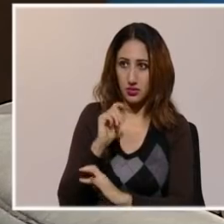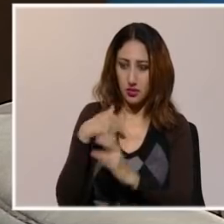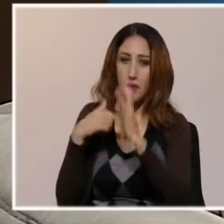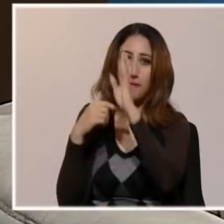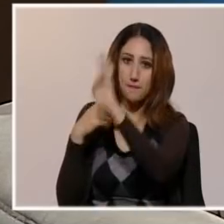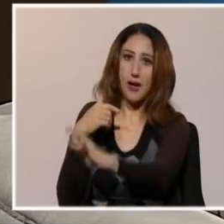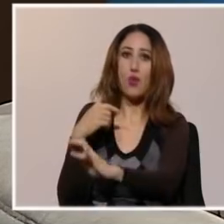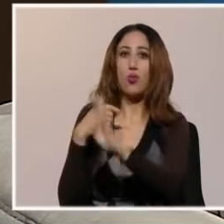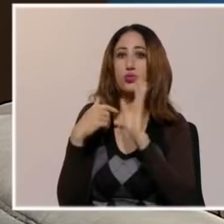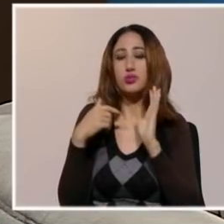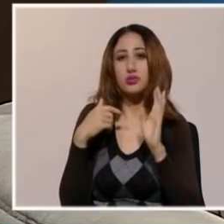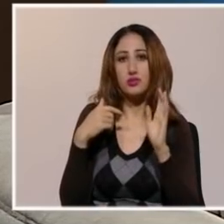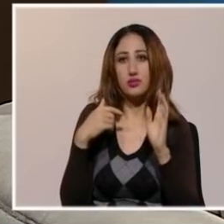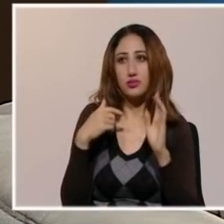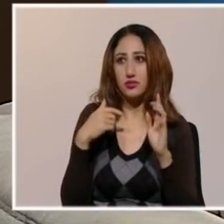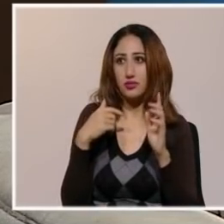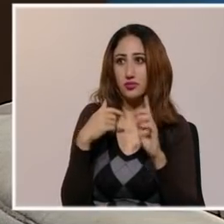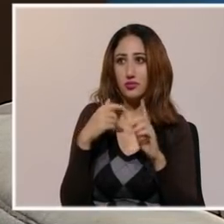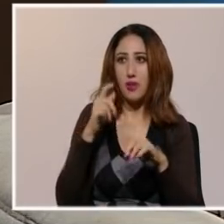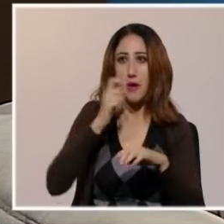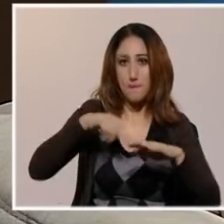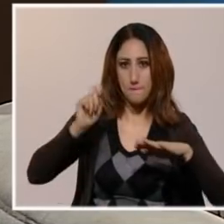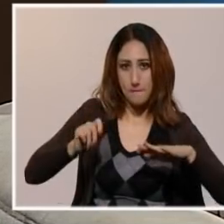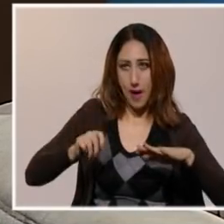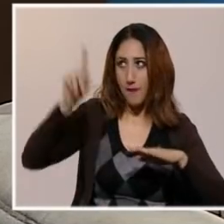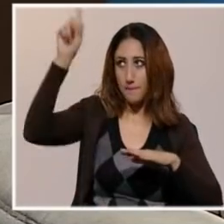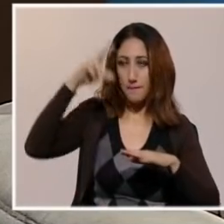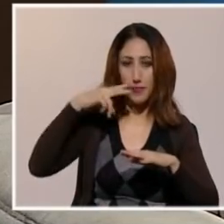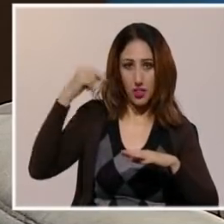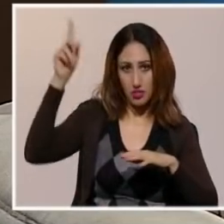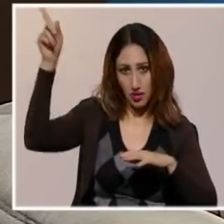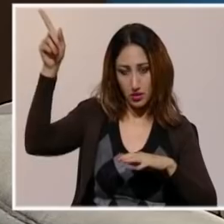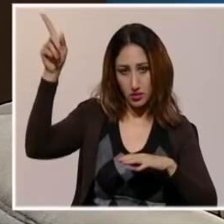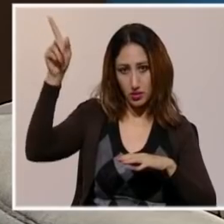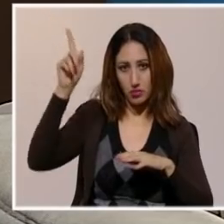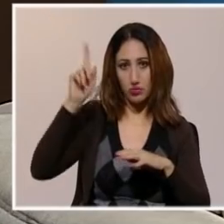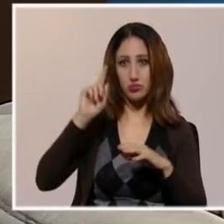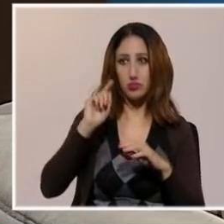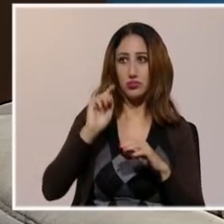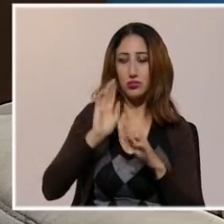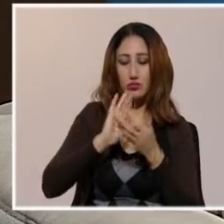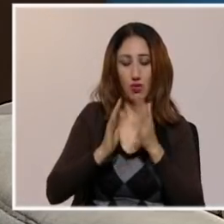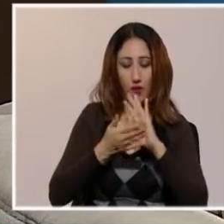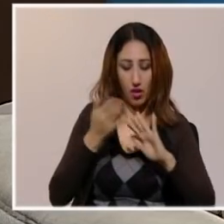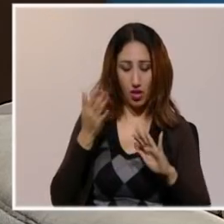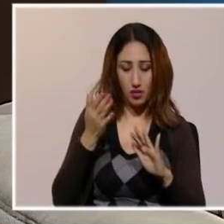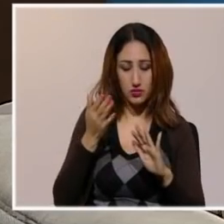اتزوجنا في في المحكمه الاول هناك، ورحنا الجامعه عشرنا زواجنا، وفي الاخر